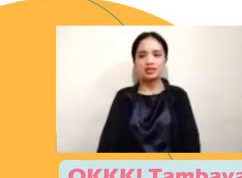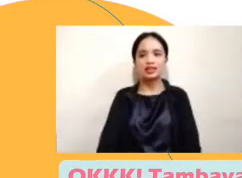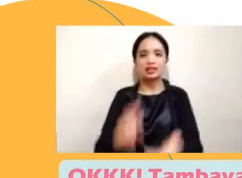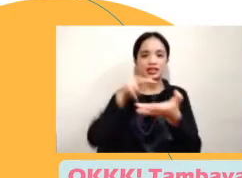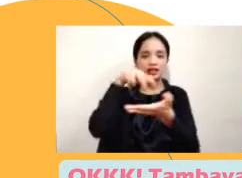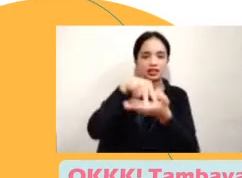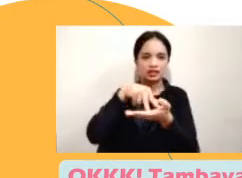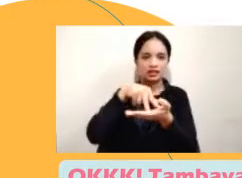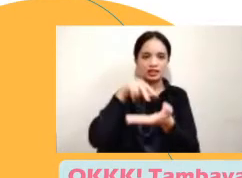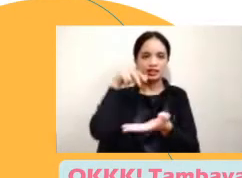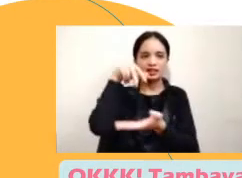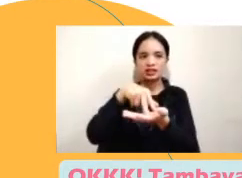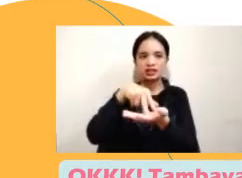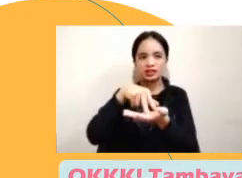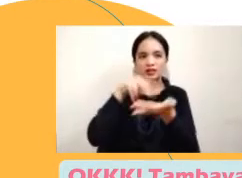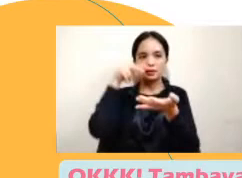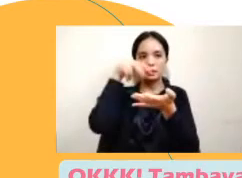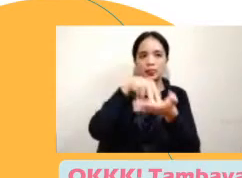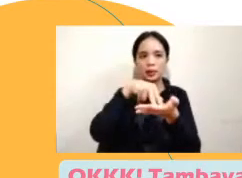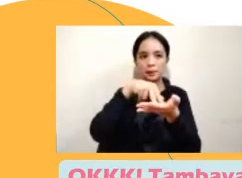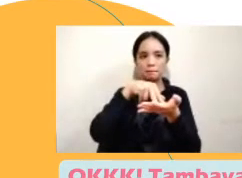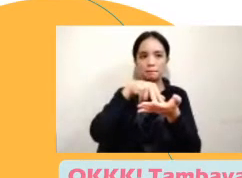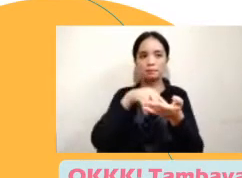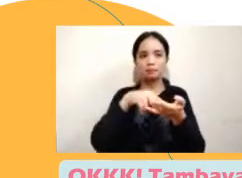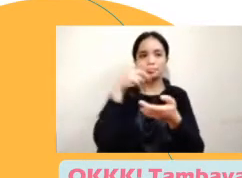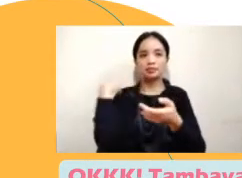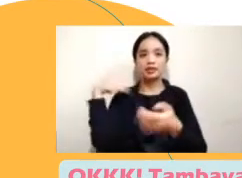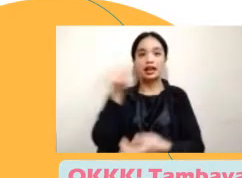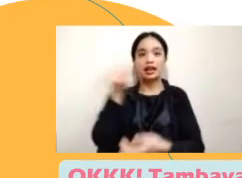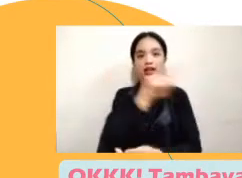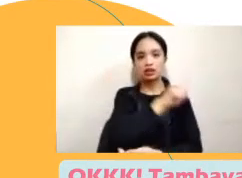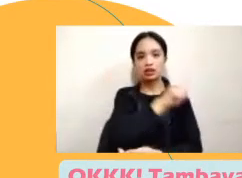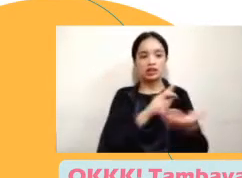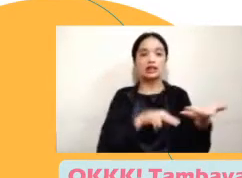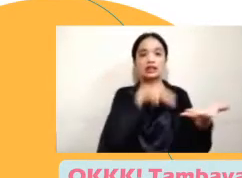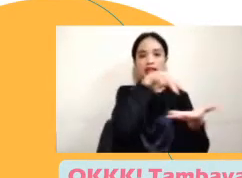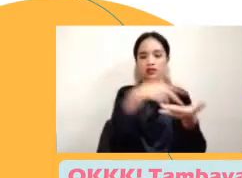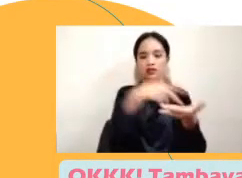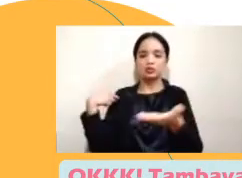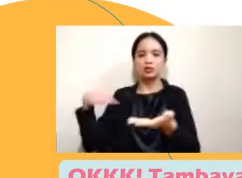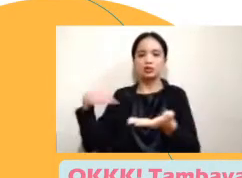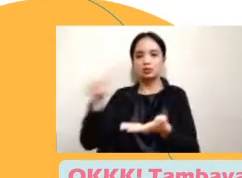tayo, tayo, tayo, tayo, tayo,